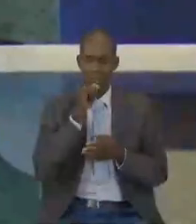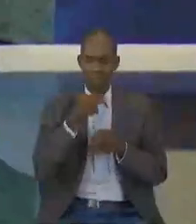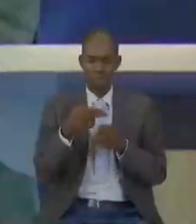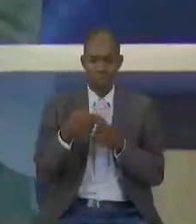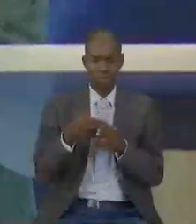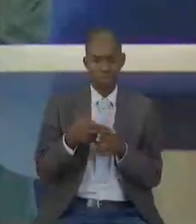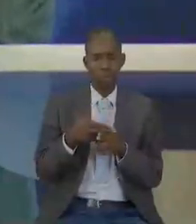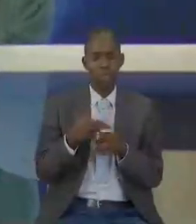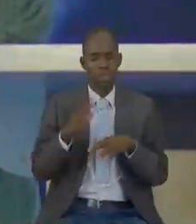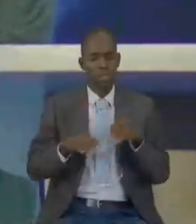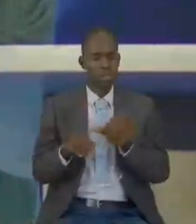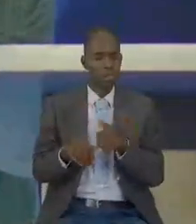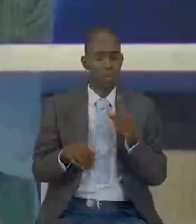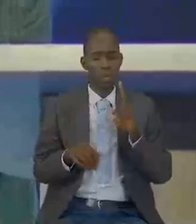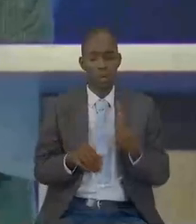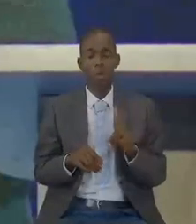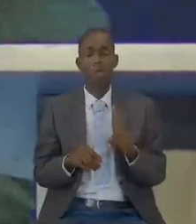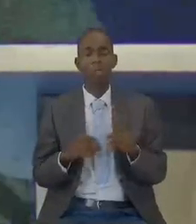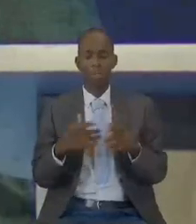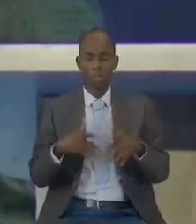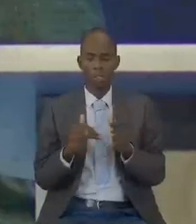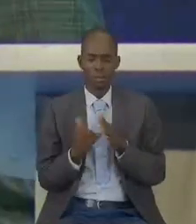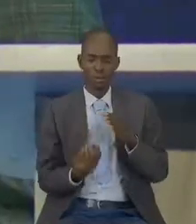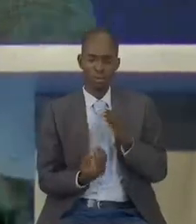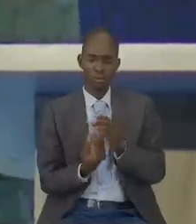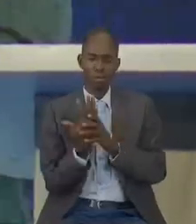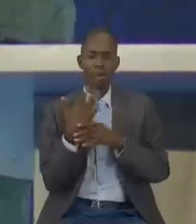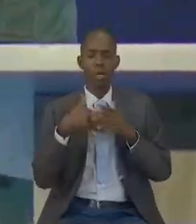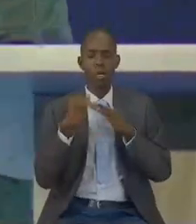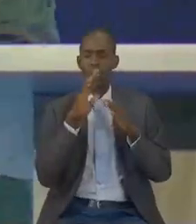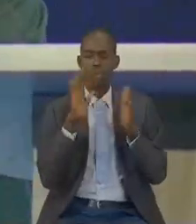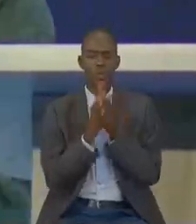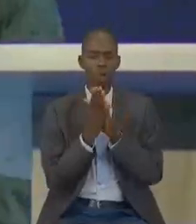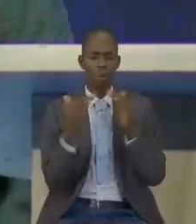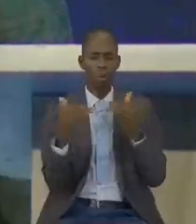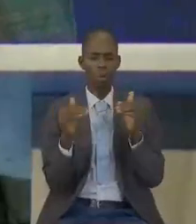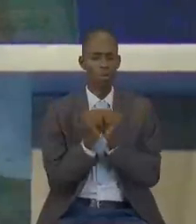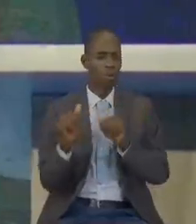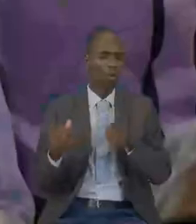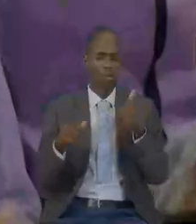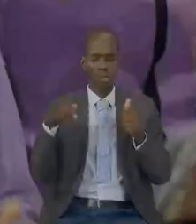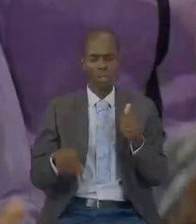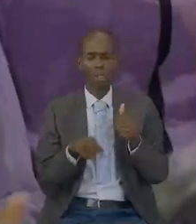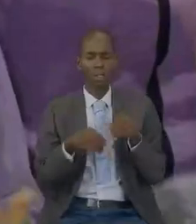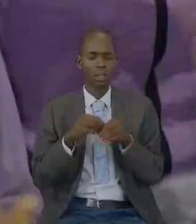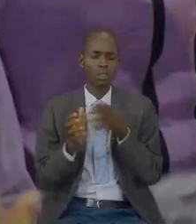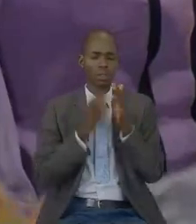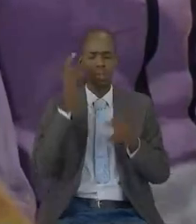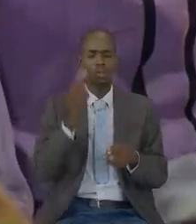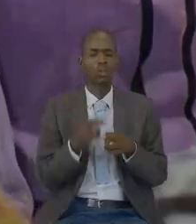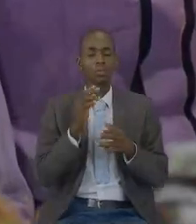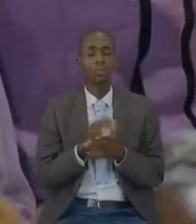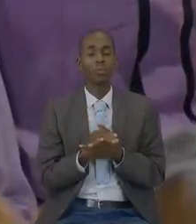pied court, plus court, pousse maintenant. Et soit égal à l'autre pied maintenant au nom